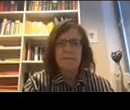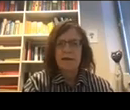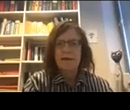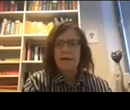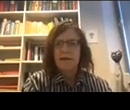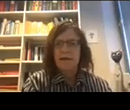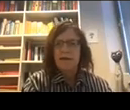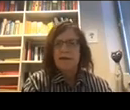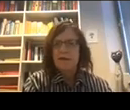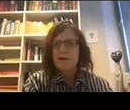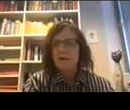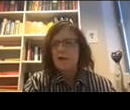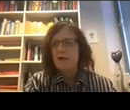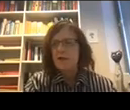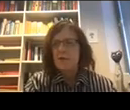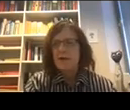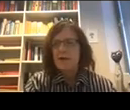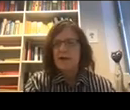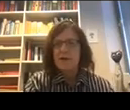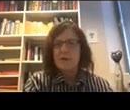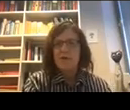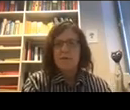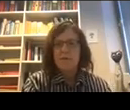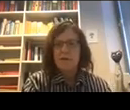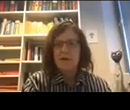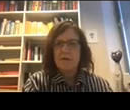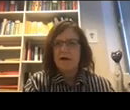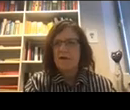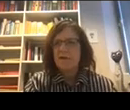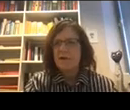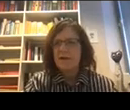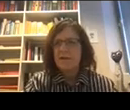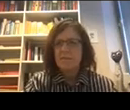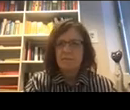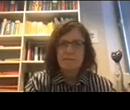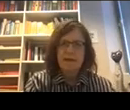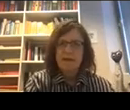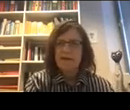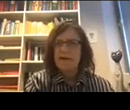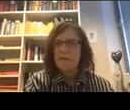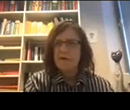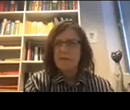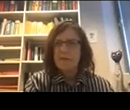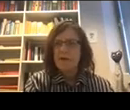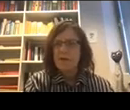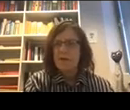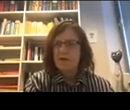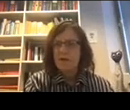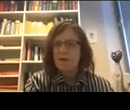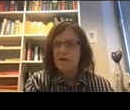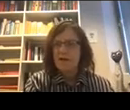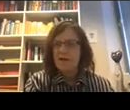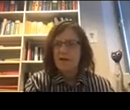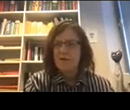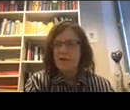renkaana. Ja sitten tuossa oikealla on tämmöinen kaaviokuva, joka havainnollistaa tätä ilmiötä. Eli me ollaan